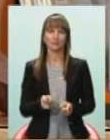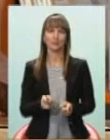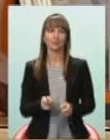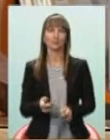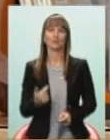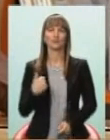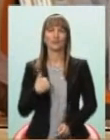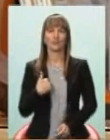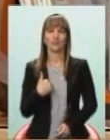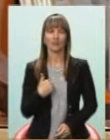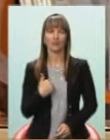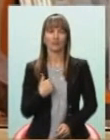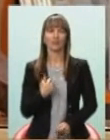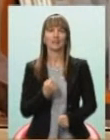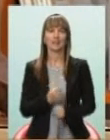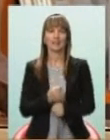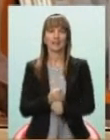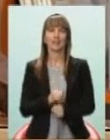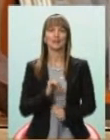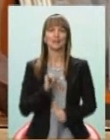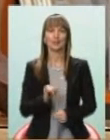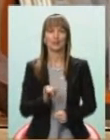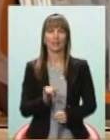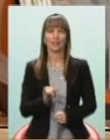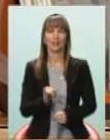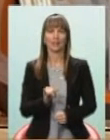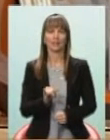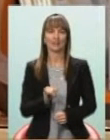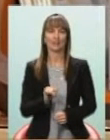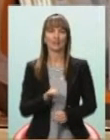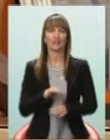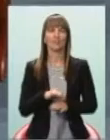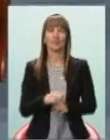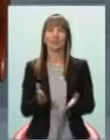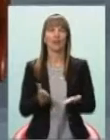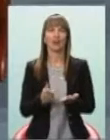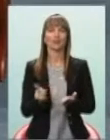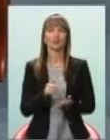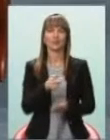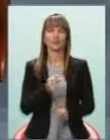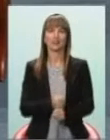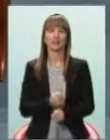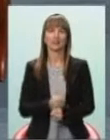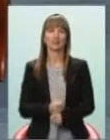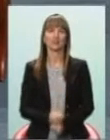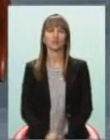я роблю погані речі. Наприклад, які це погані речі ти робиш?